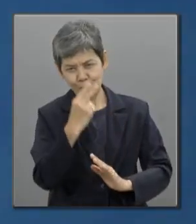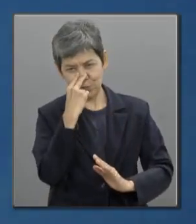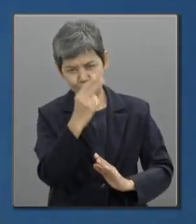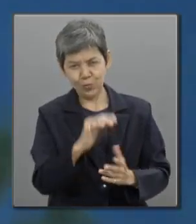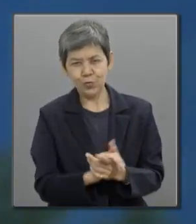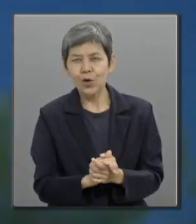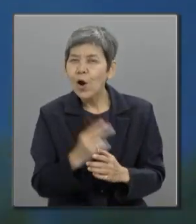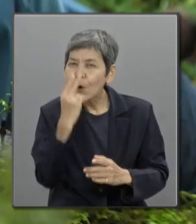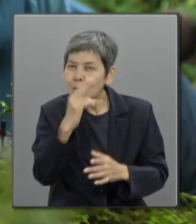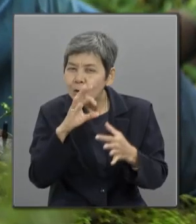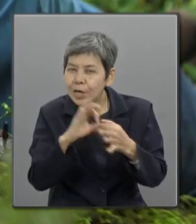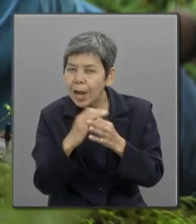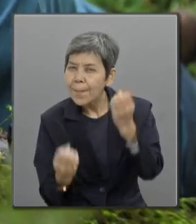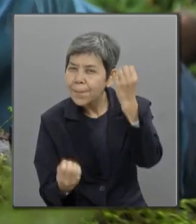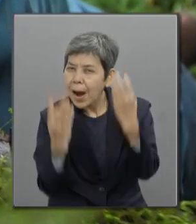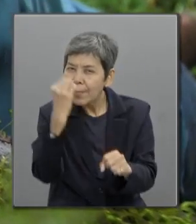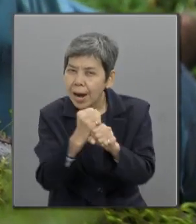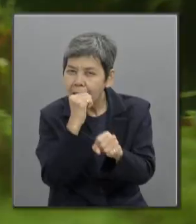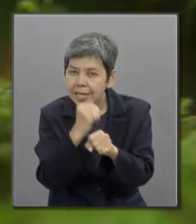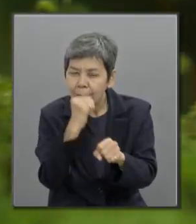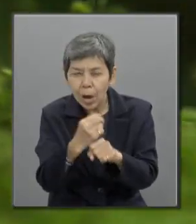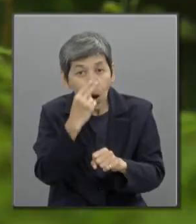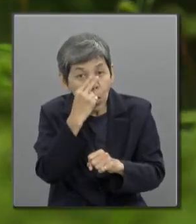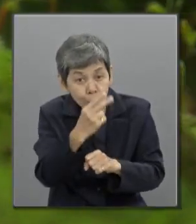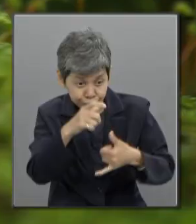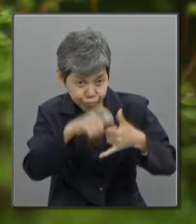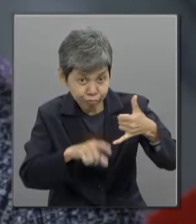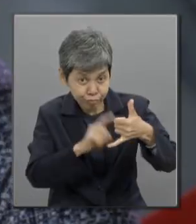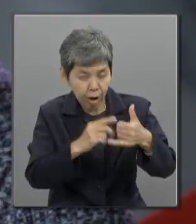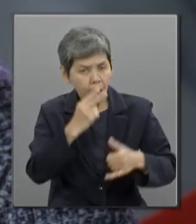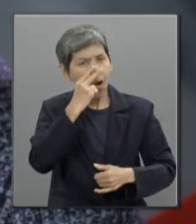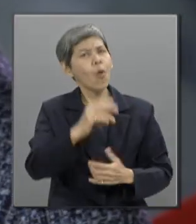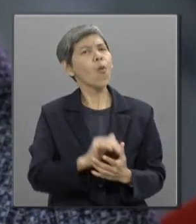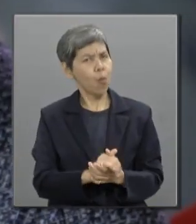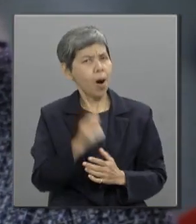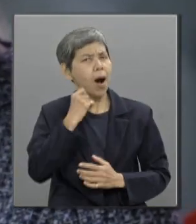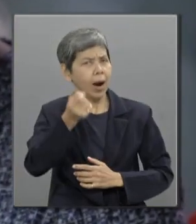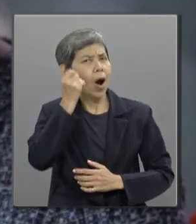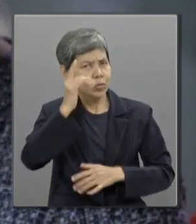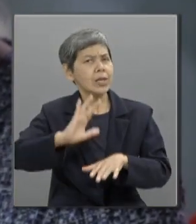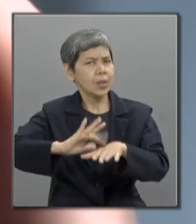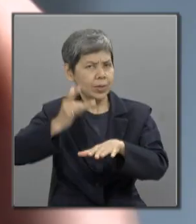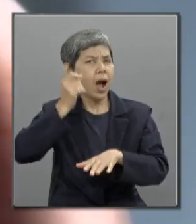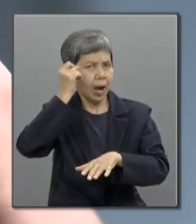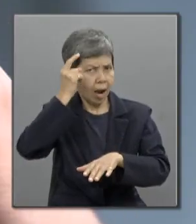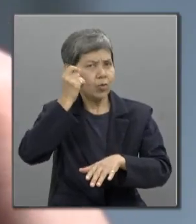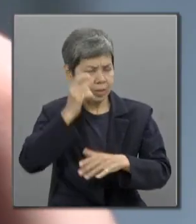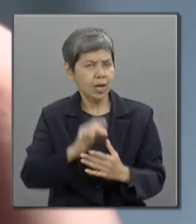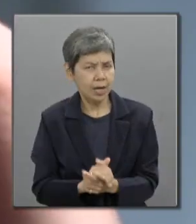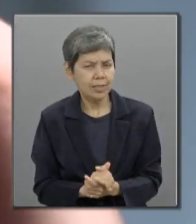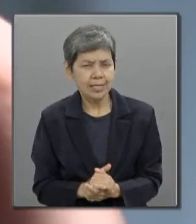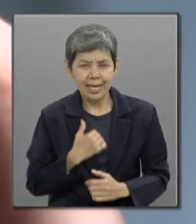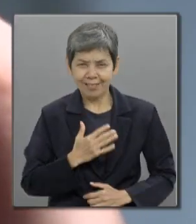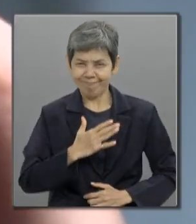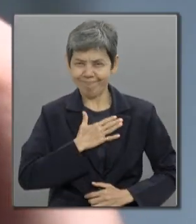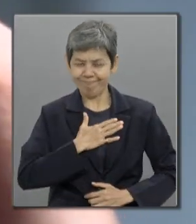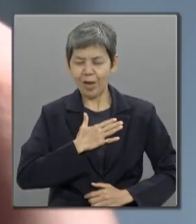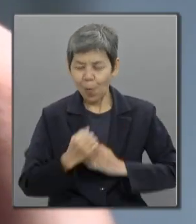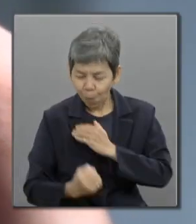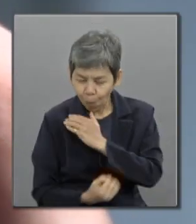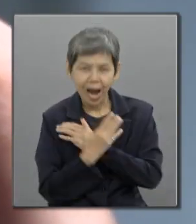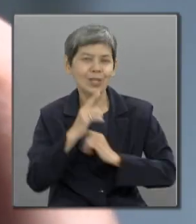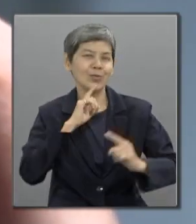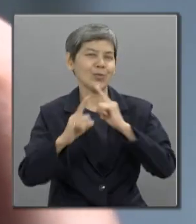อ่านป่ากับหมอมองทำให้ผู้ชมบอกว่าได้รู้จักและเข้าใจธรรมชาติมากขึ้นนะคะและดิฉันมีโอกาส